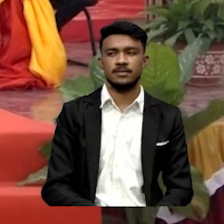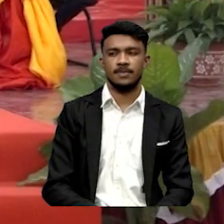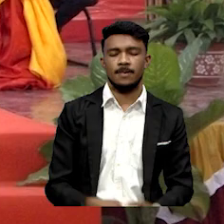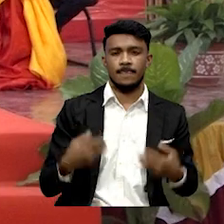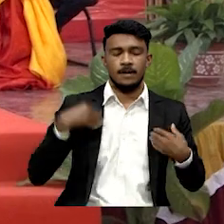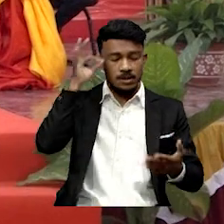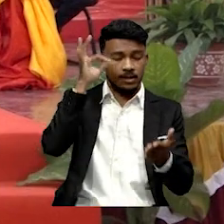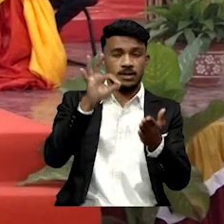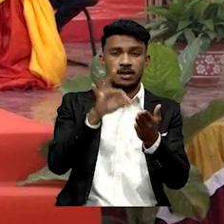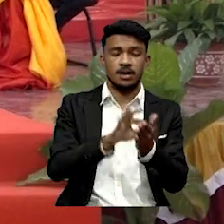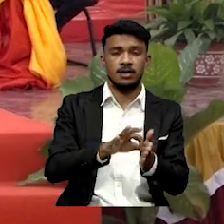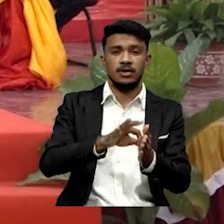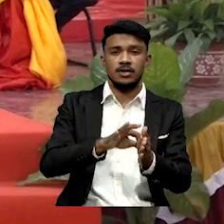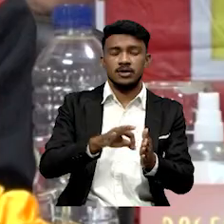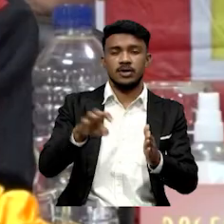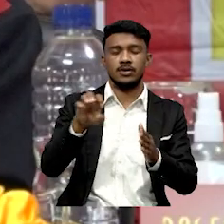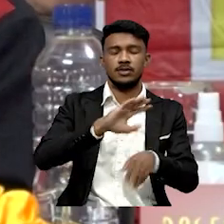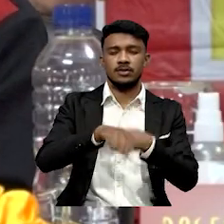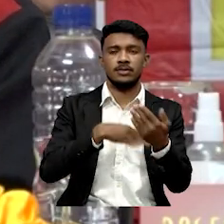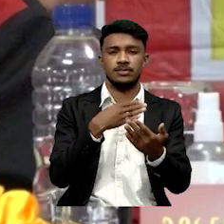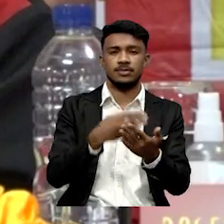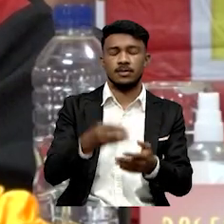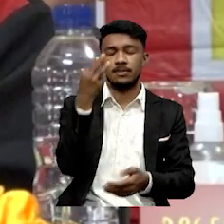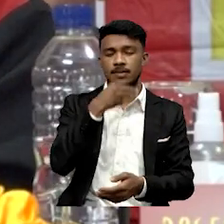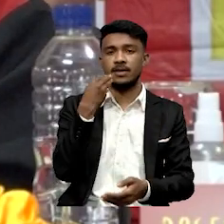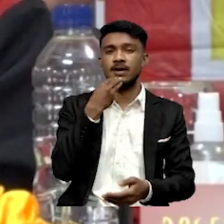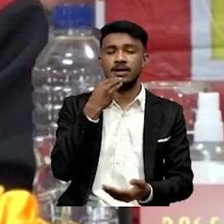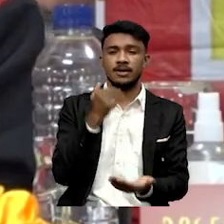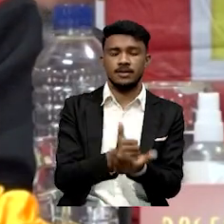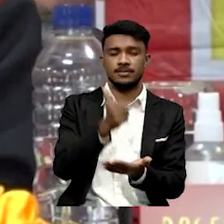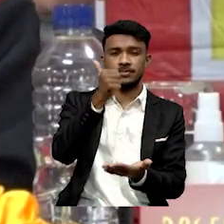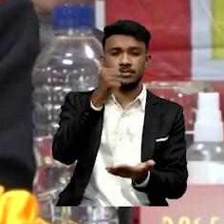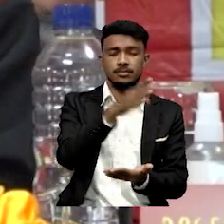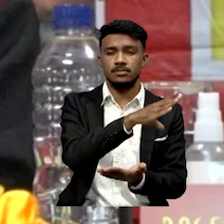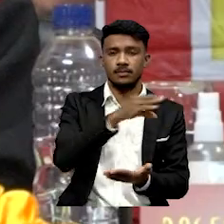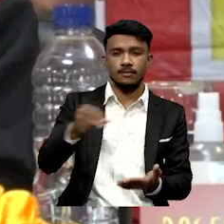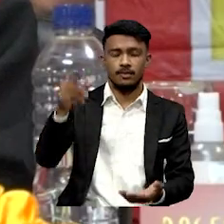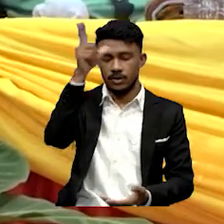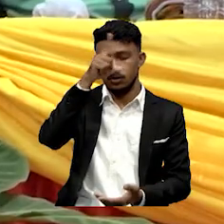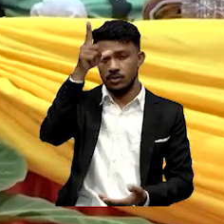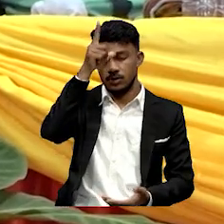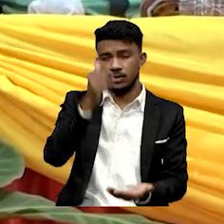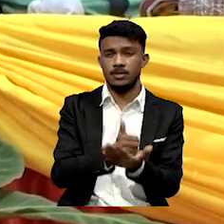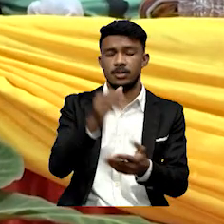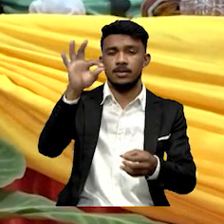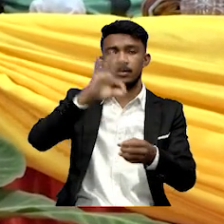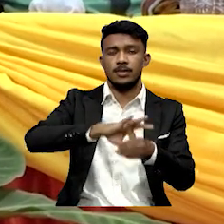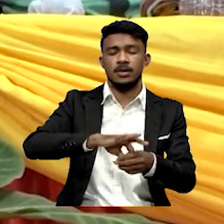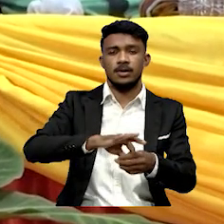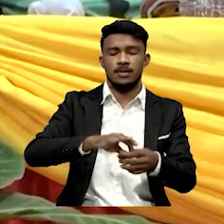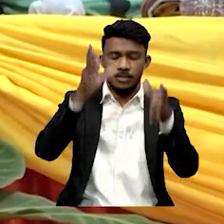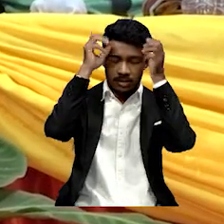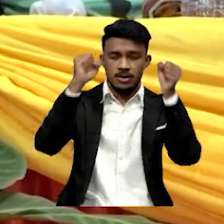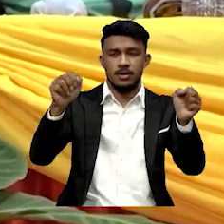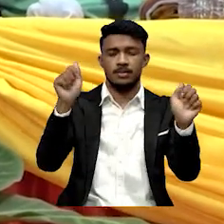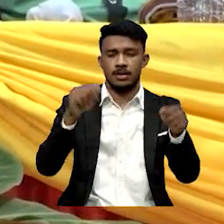Sekretaris Jeral Partido Fretiling Maria Alkatiri Hateten, Banghira Kandidato Presidente Republika Francisco Guterres Luolo Reeleitu Ba Presidente Republika, Se